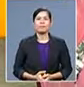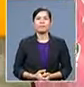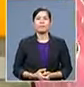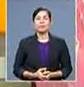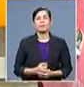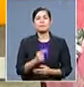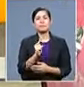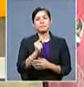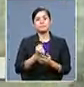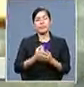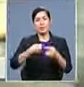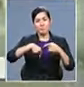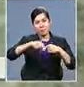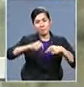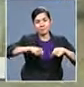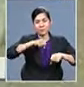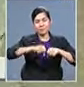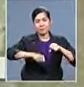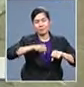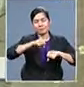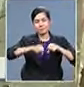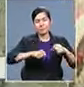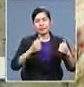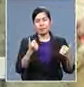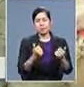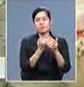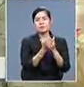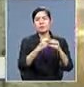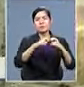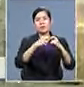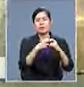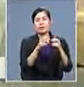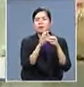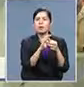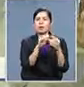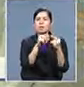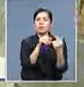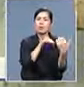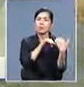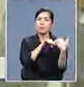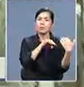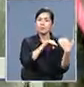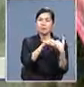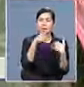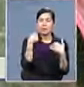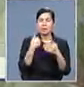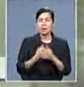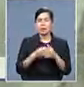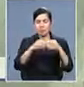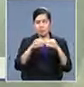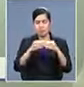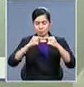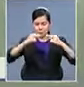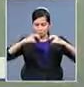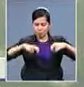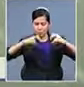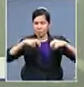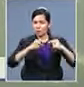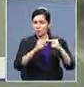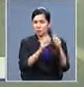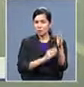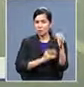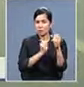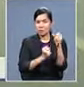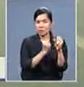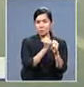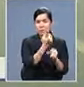การเดินทางโดย2ล้อคู่ใจเป็นอีกตัวช่วยปัญหาจราจรและสิ่งแวดล้อม Tree Hugger วิจัยกว่า14ปีพบว่าการปั่นจักรยานไปทำง